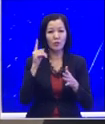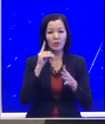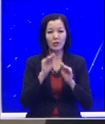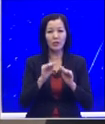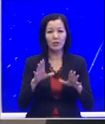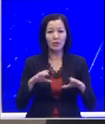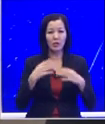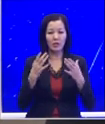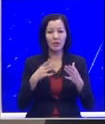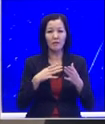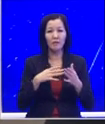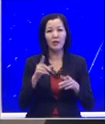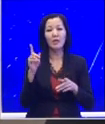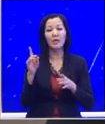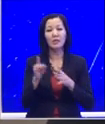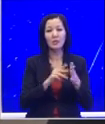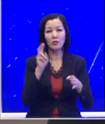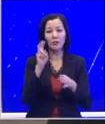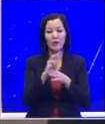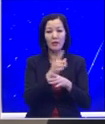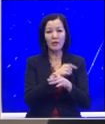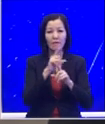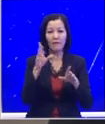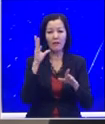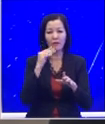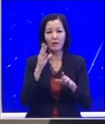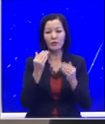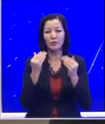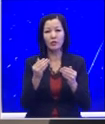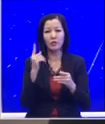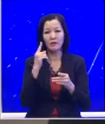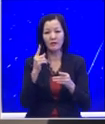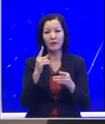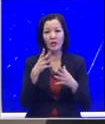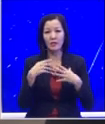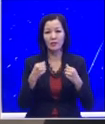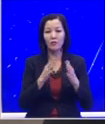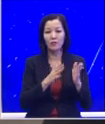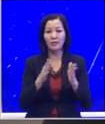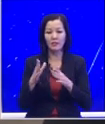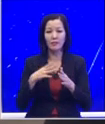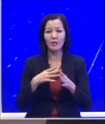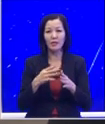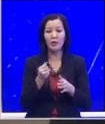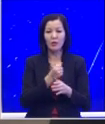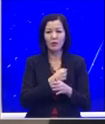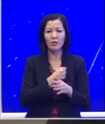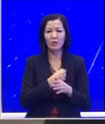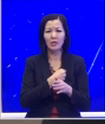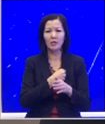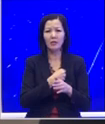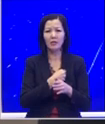были шокированы и незамедлительно выехали к ним в больницу в Алматы. Сейчас нам сообщили, что их состояние стабильно. Конечно, очень жаль, что этот мир